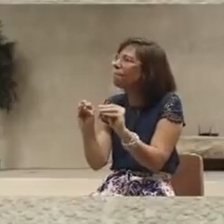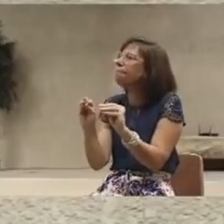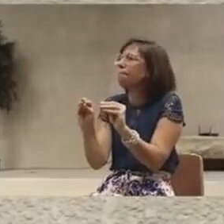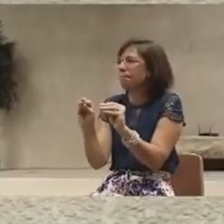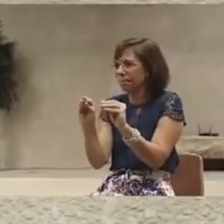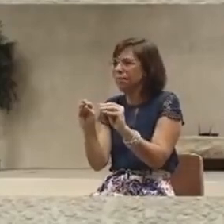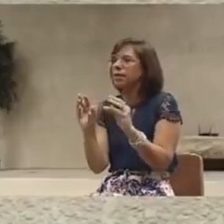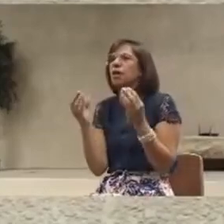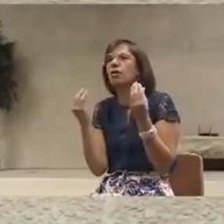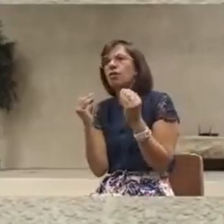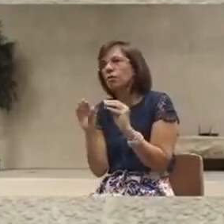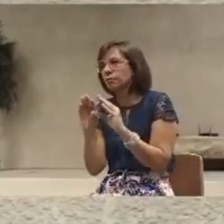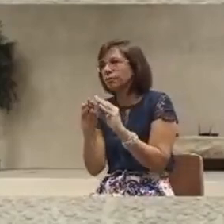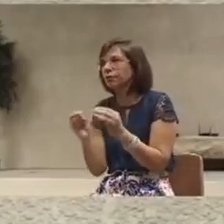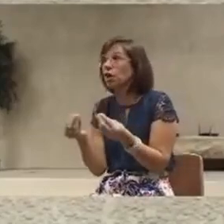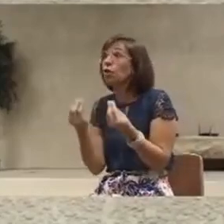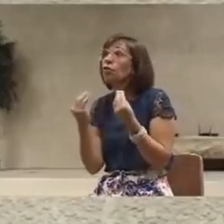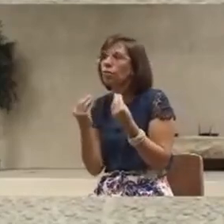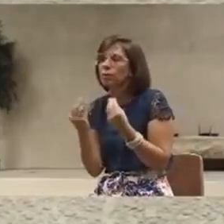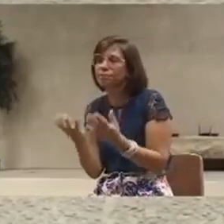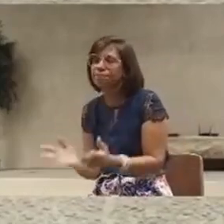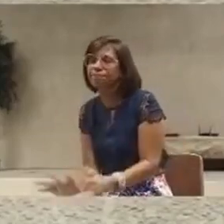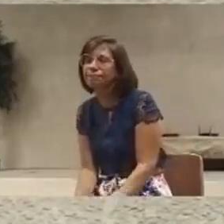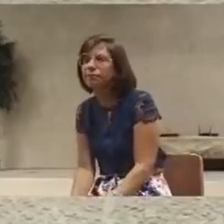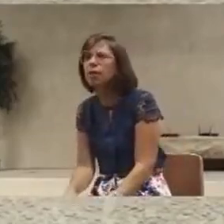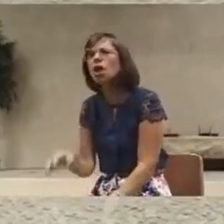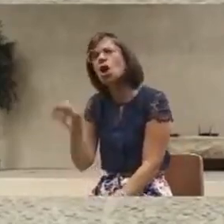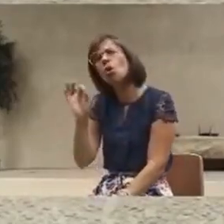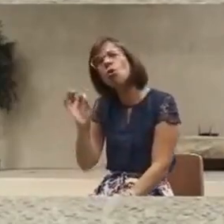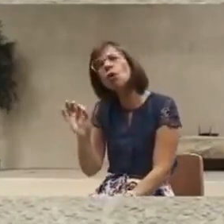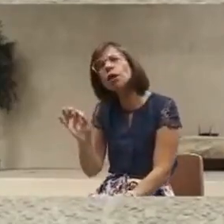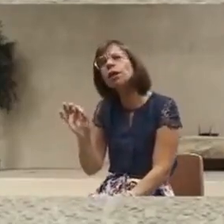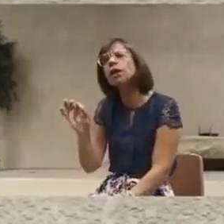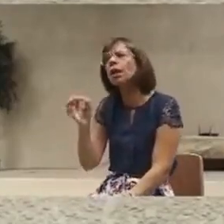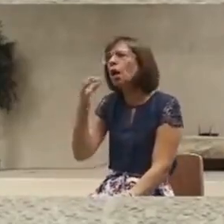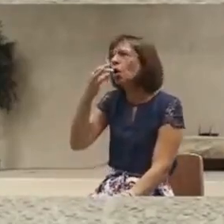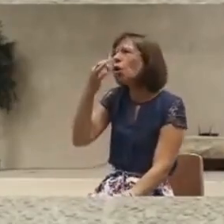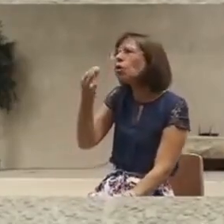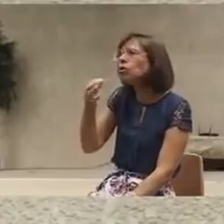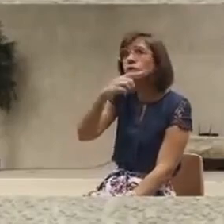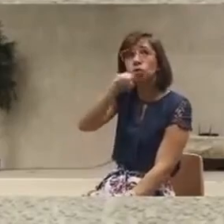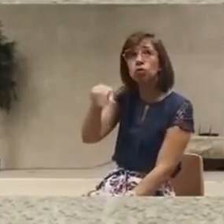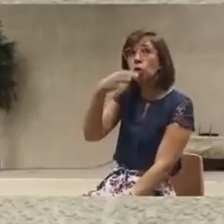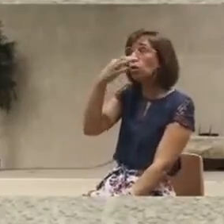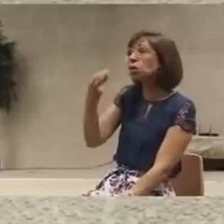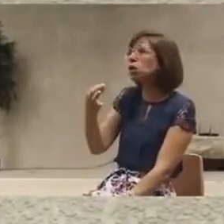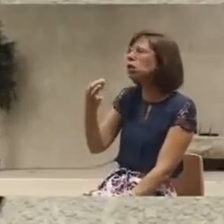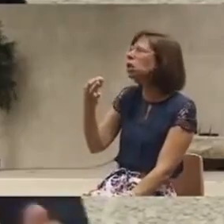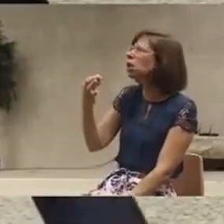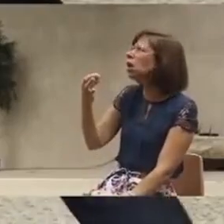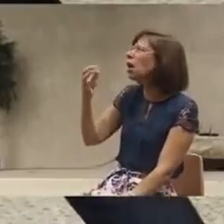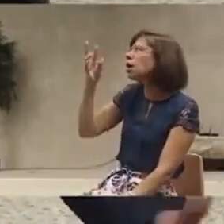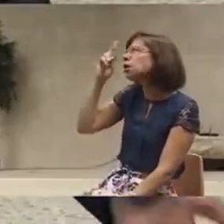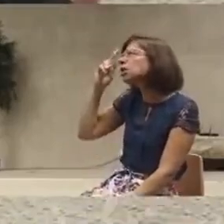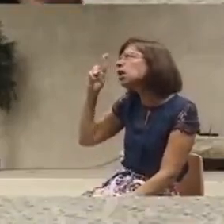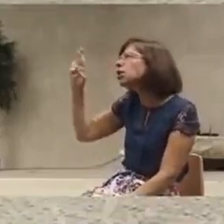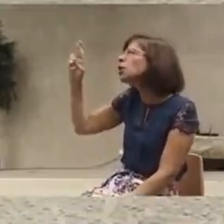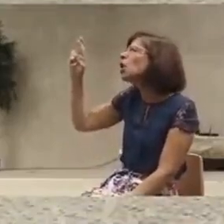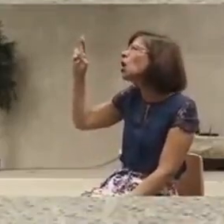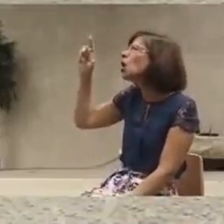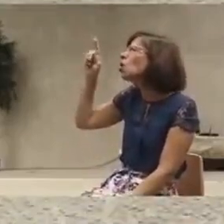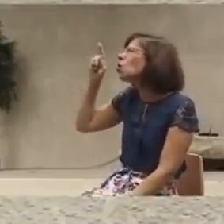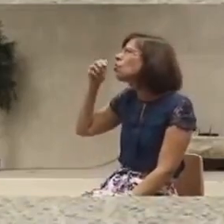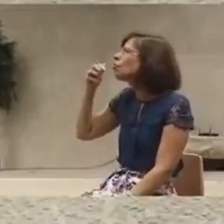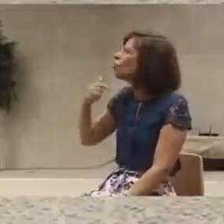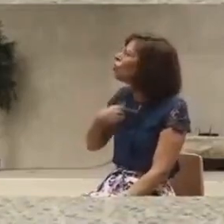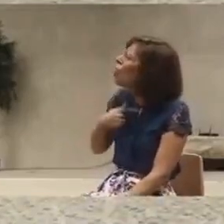grandir. On dit, Seigneur, je veux t'aimer. Seigneur, je veux te connaître. Et je veux te faire monter